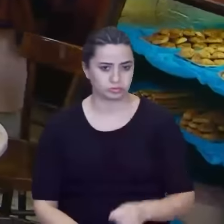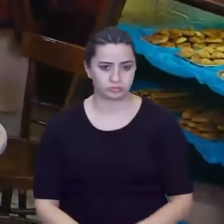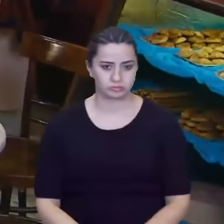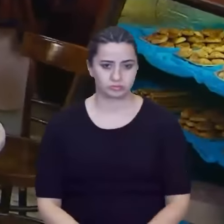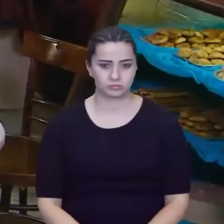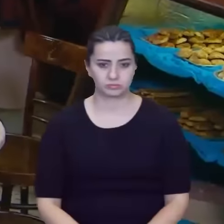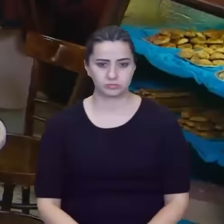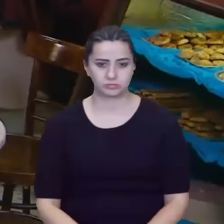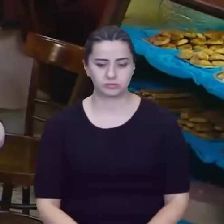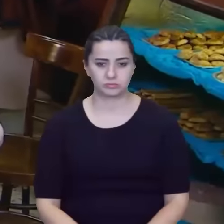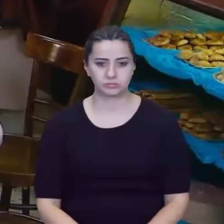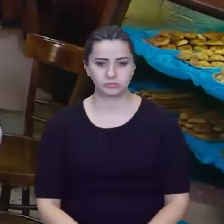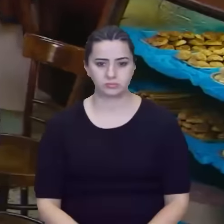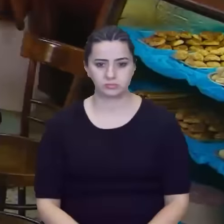sana.